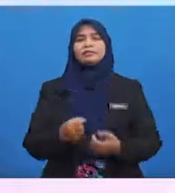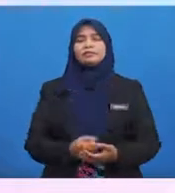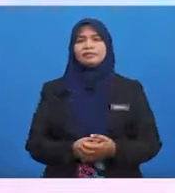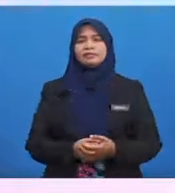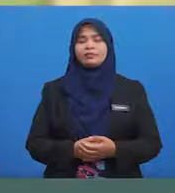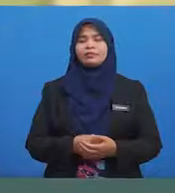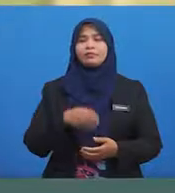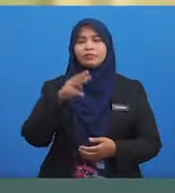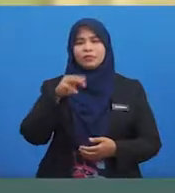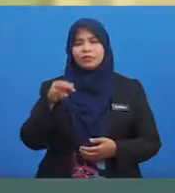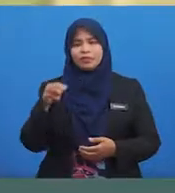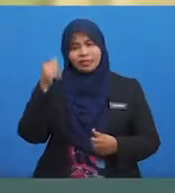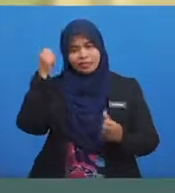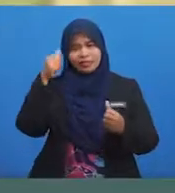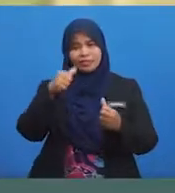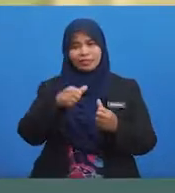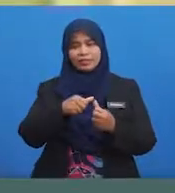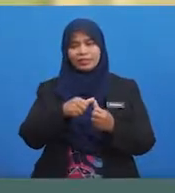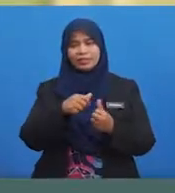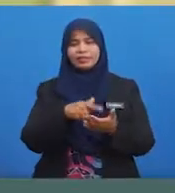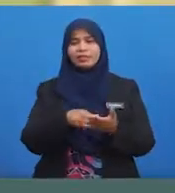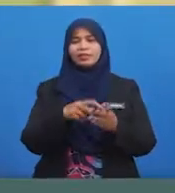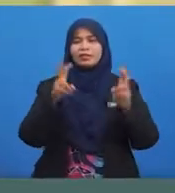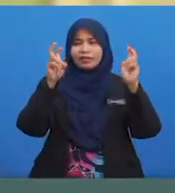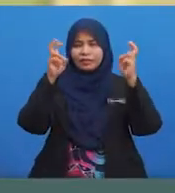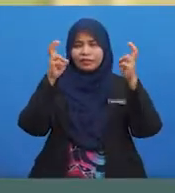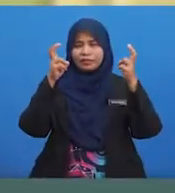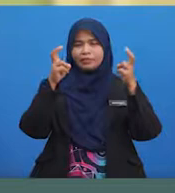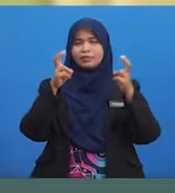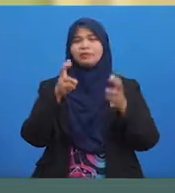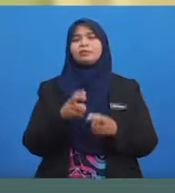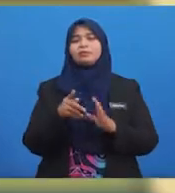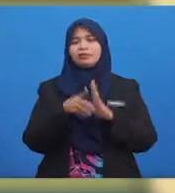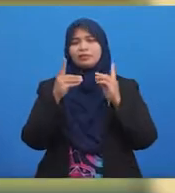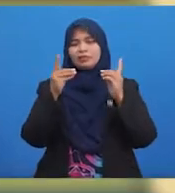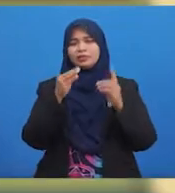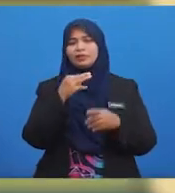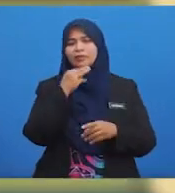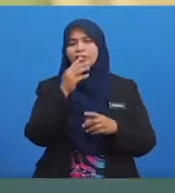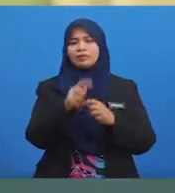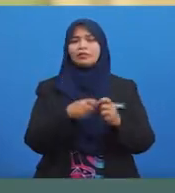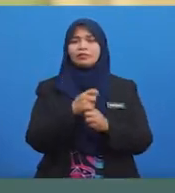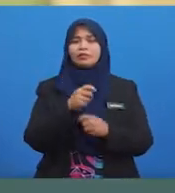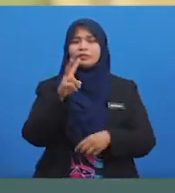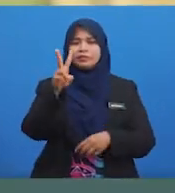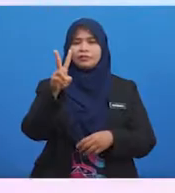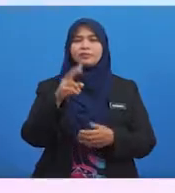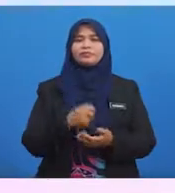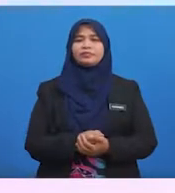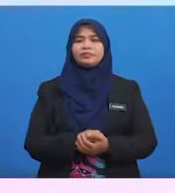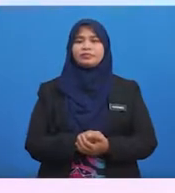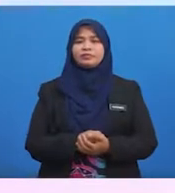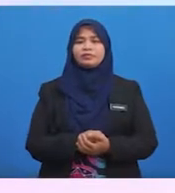murid-murid ingat lagi tak terima pendidikan modern tahun 2004 *